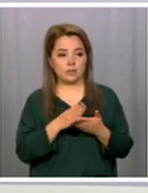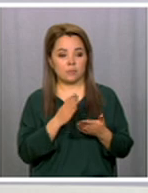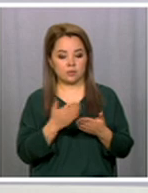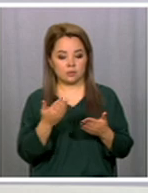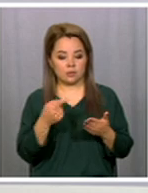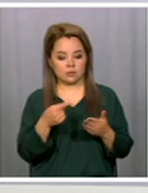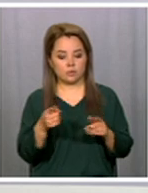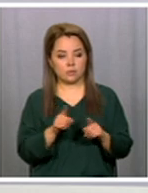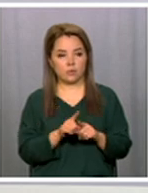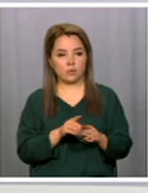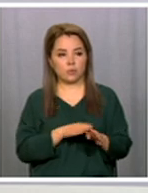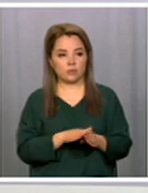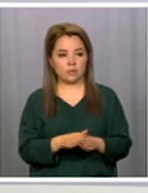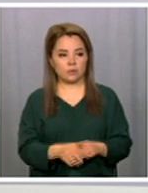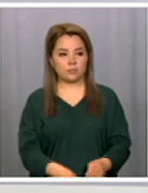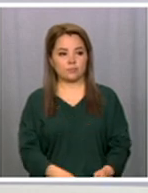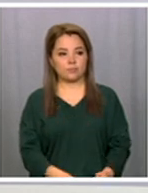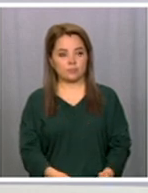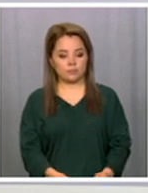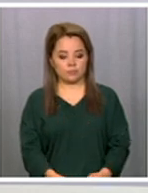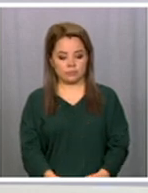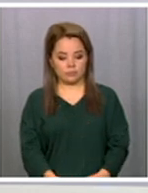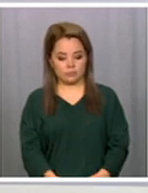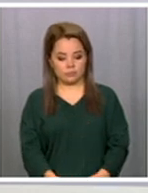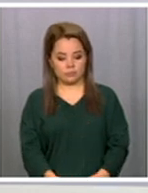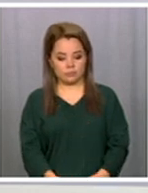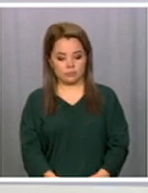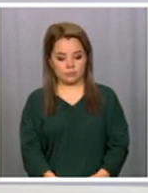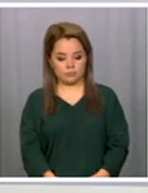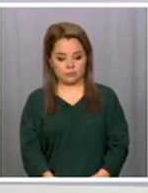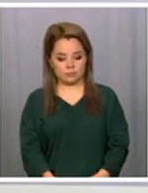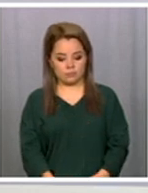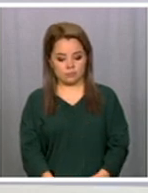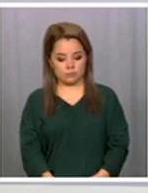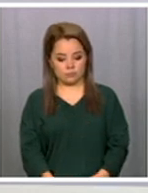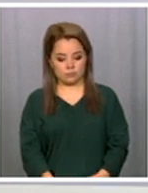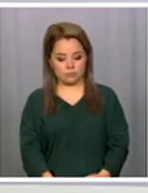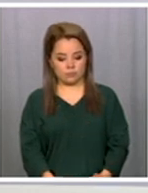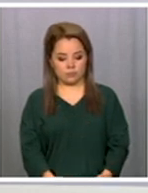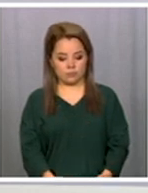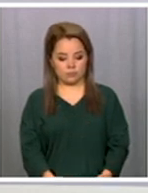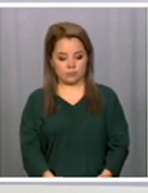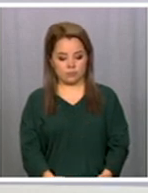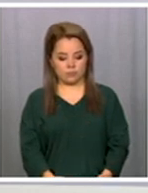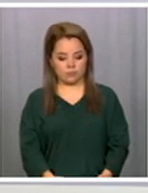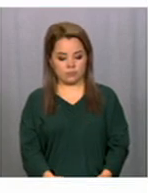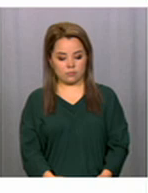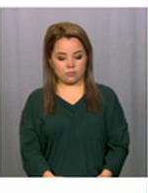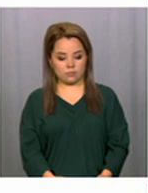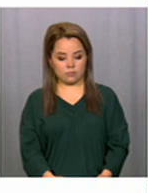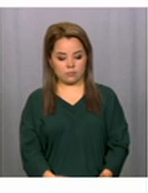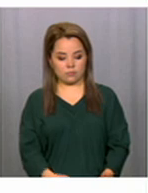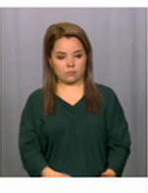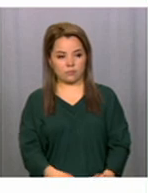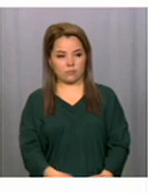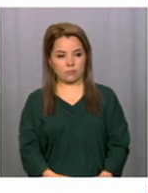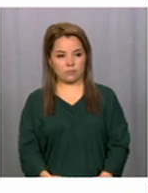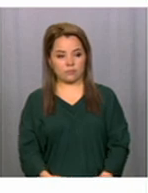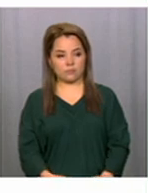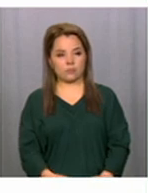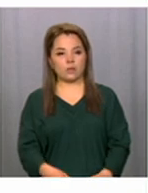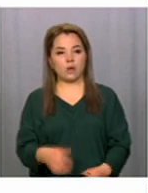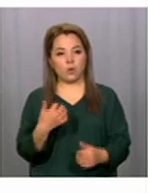азайтуды орындаймыз. 3А азайту 6Х бөлінген 2Х азайтылған А болады. Енді